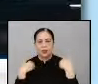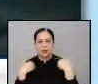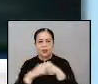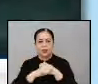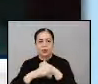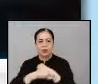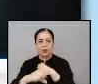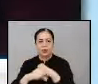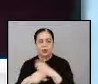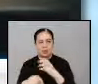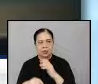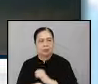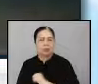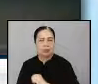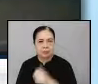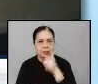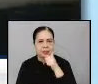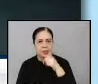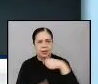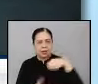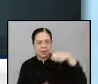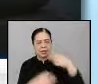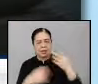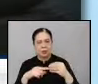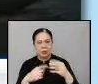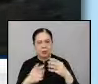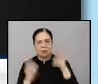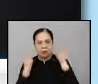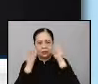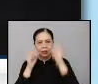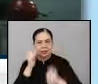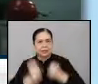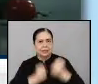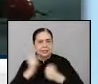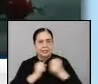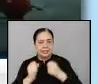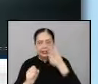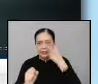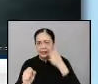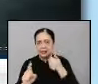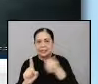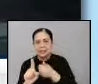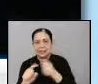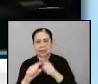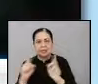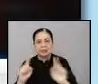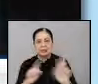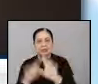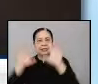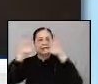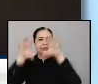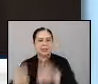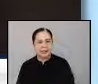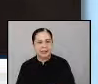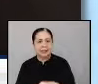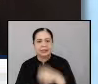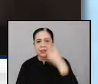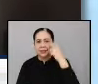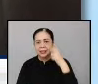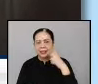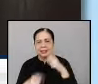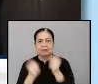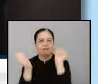ni Derek ang babaeng may dalang kamatis habang hinahabol ang kriminal. Pero naunang nahuli ni Chris ang kriminal at pinusasan